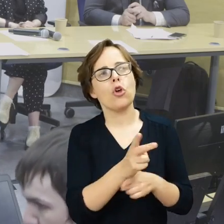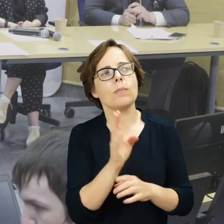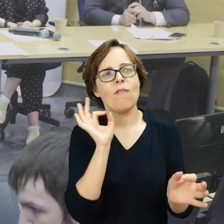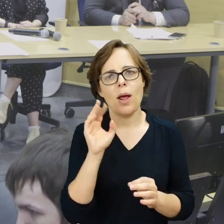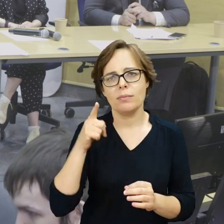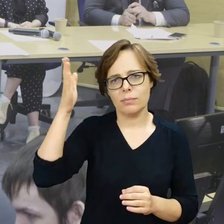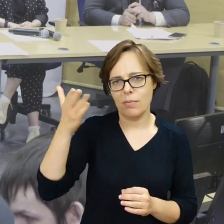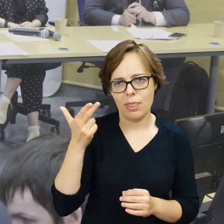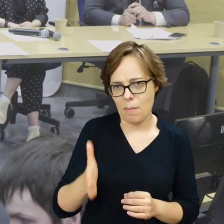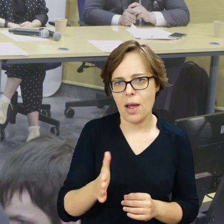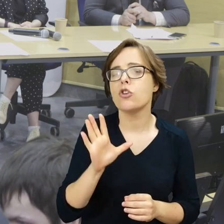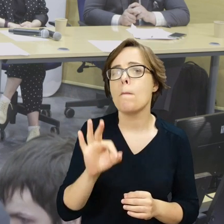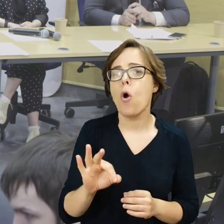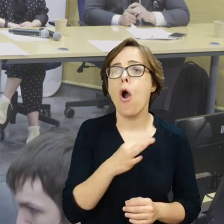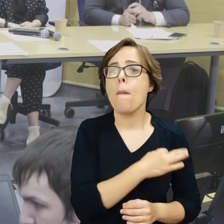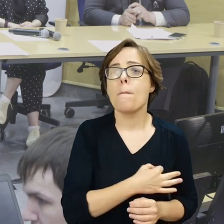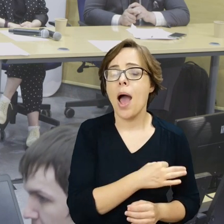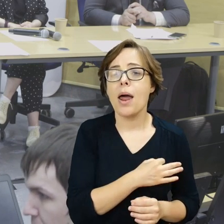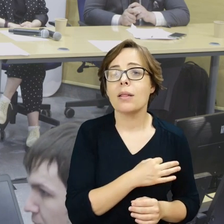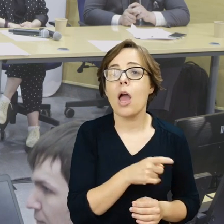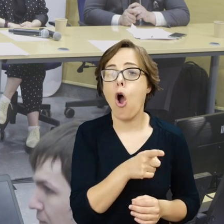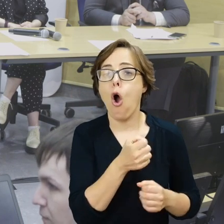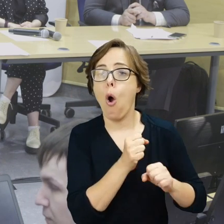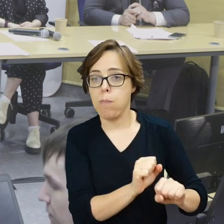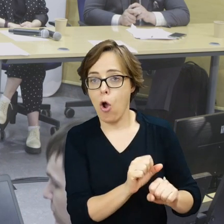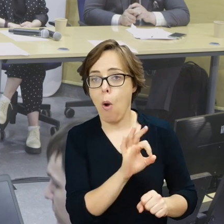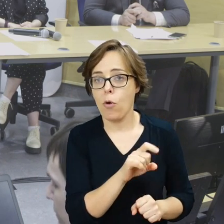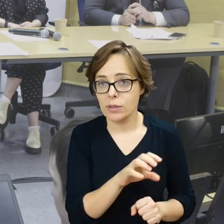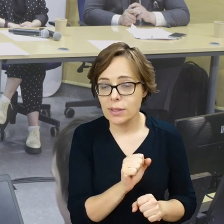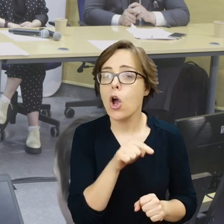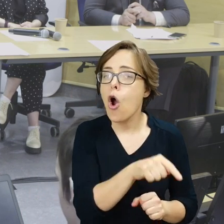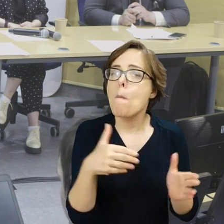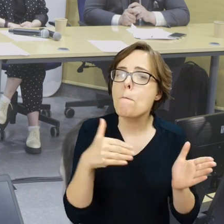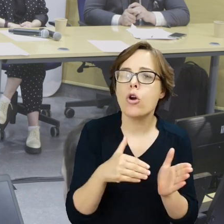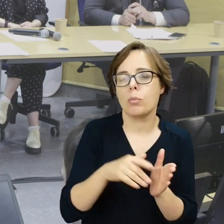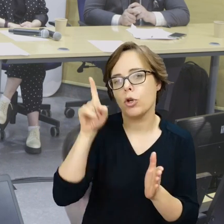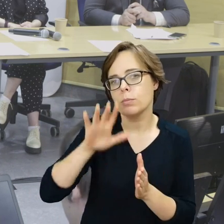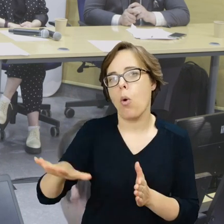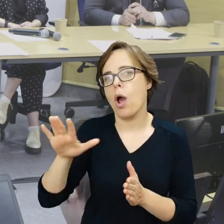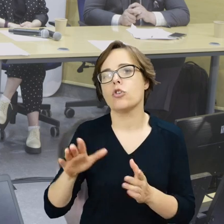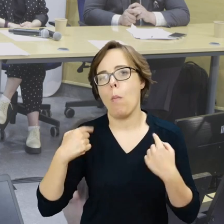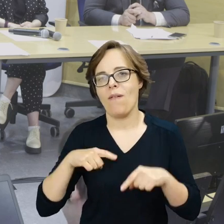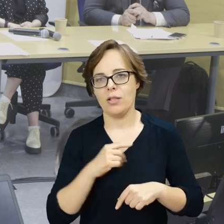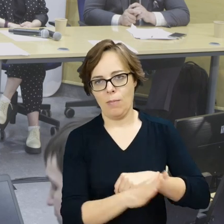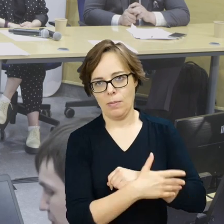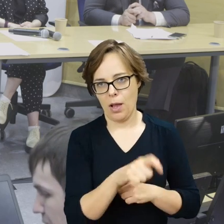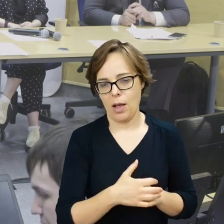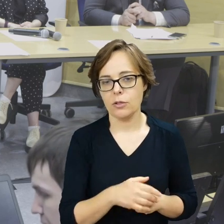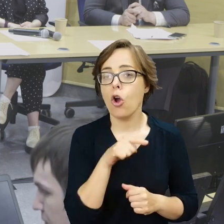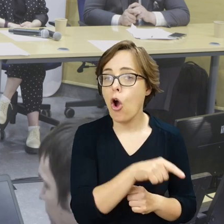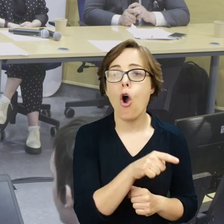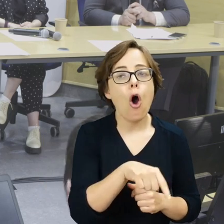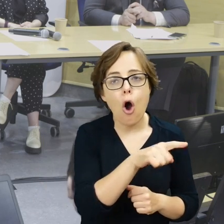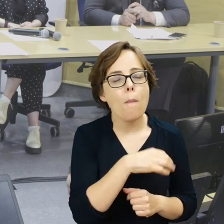prostu partie opozycyjne łakną poparcia ze strony społeczeństwa obywatelskiego. Oni się będą uśmiechać do nas ze